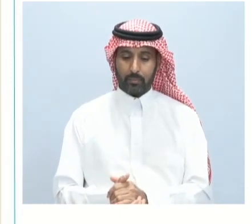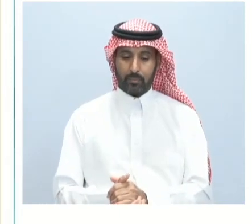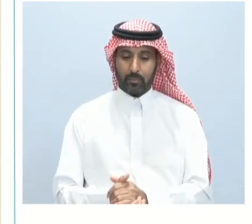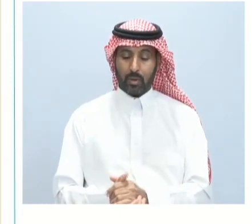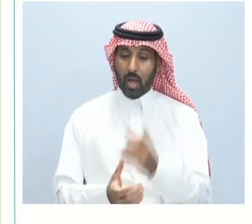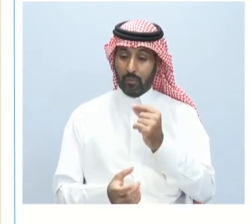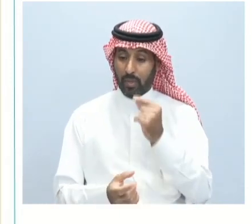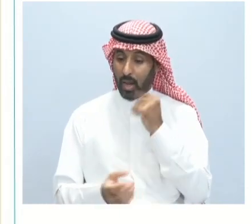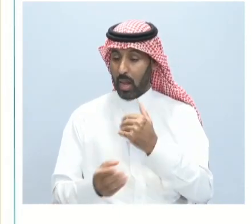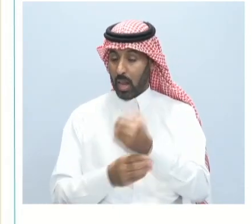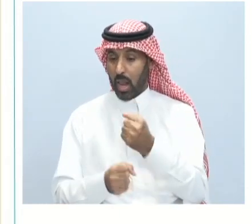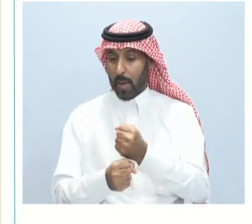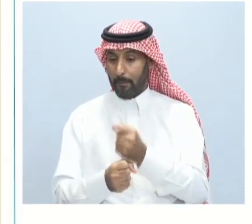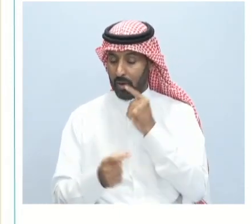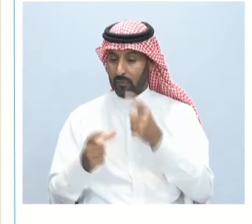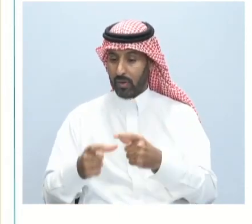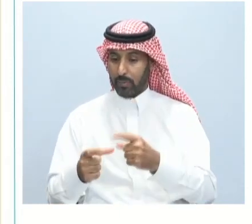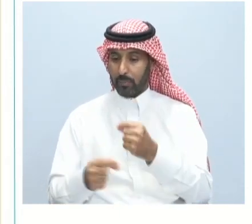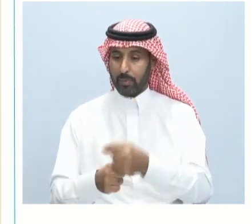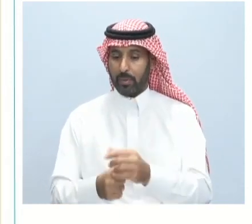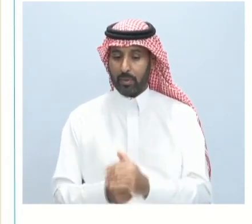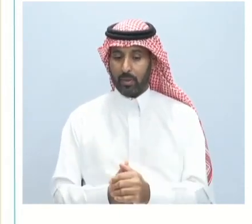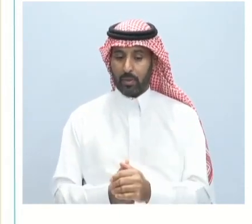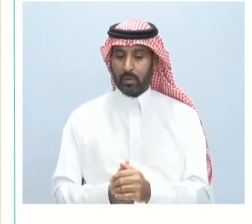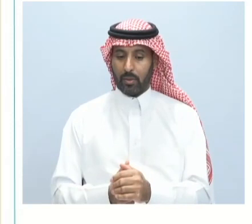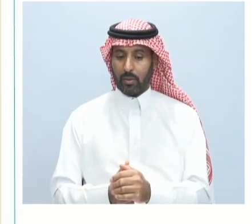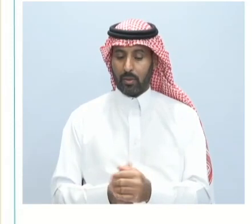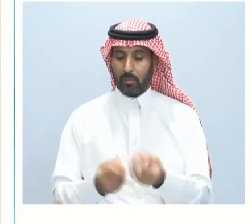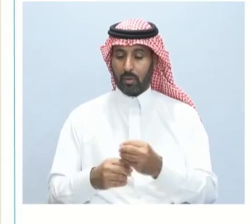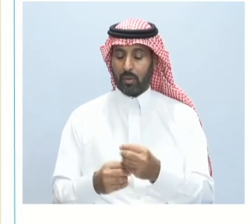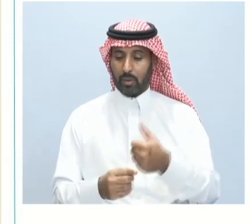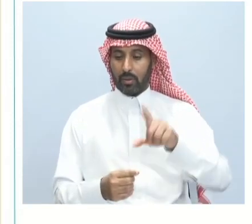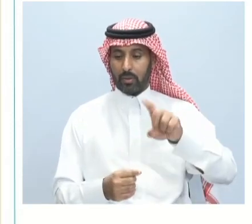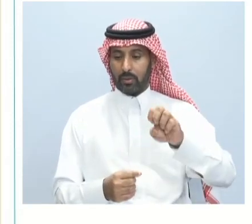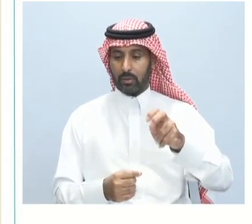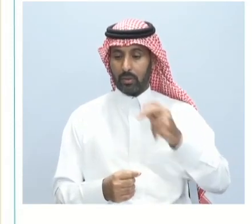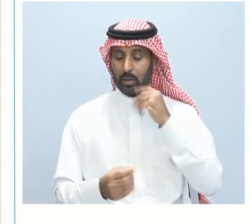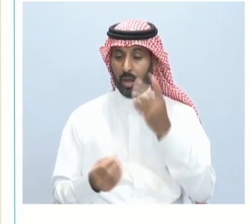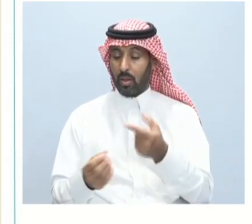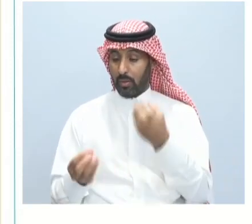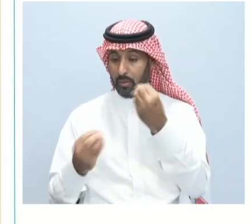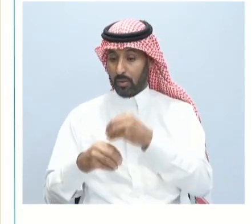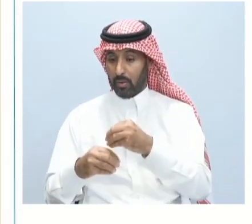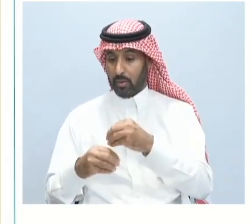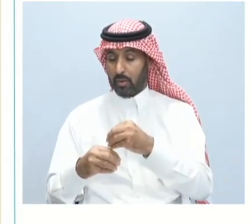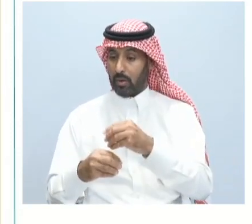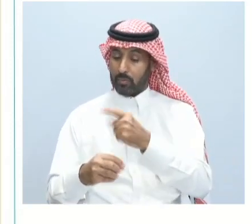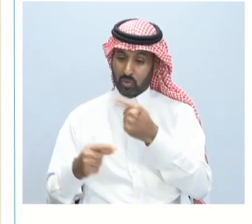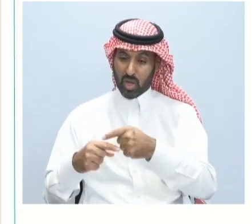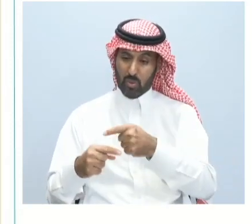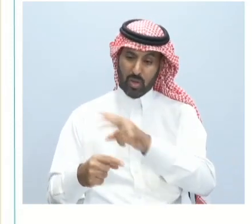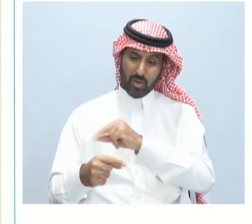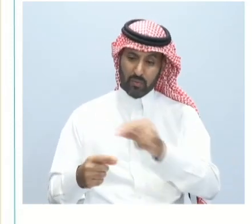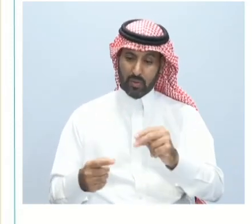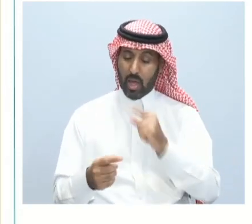الافضل العمال اللي هو افضل الفريق المكون ثم نقوم هنا بوضع ست نيو كفرج او نجعلها مساويه